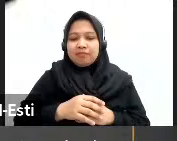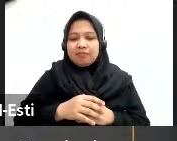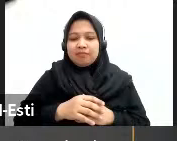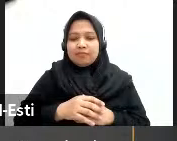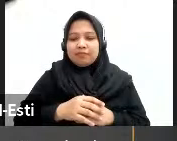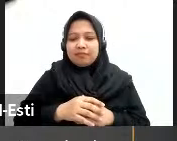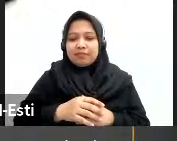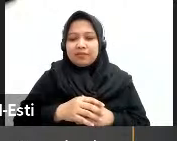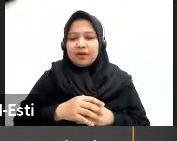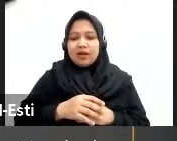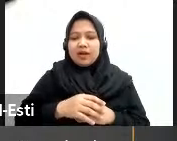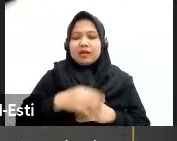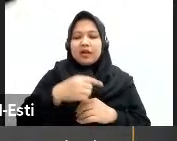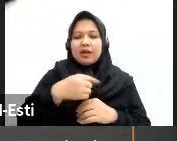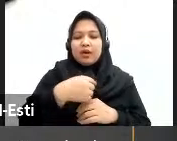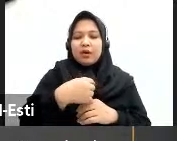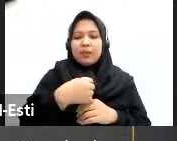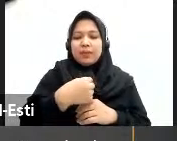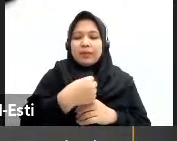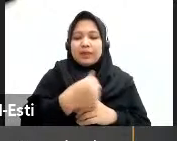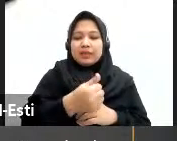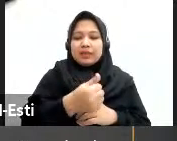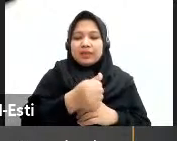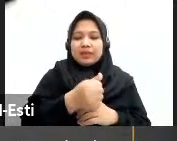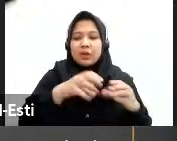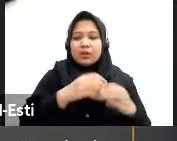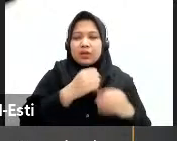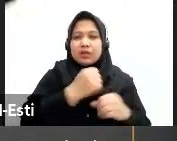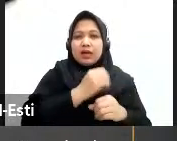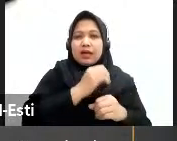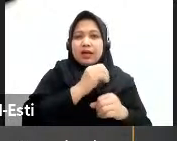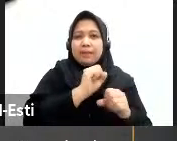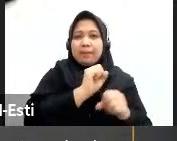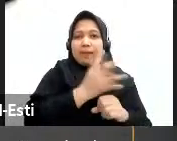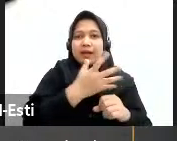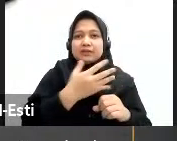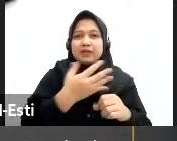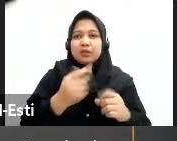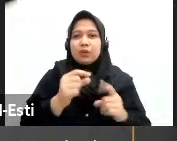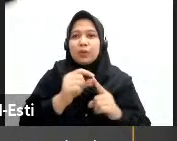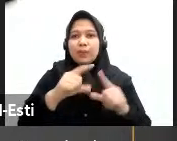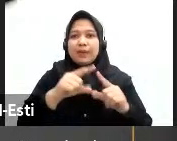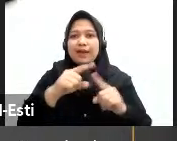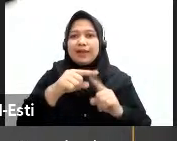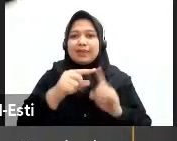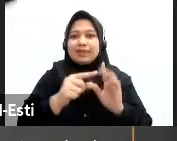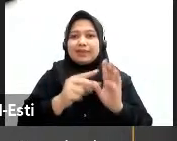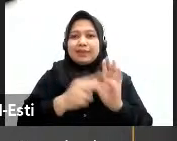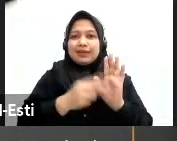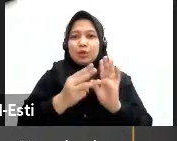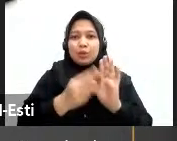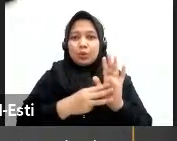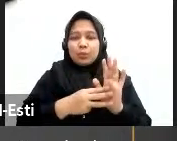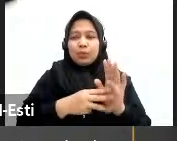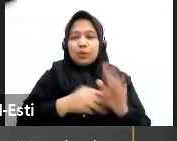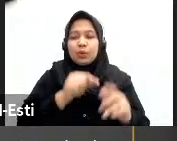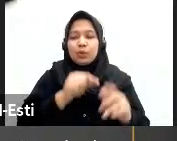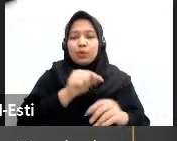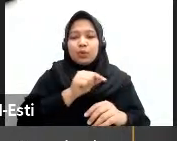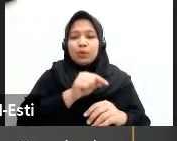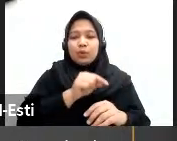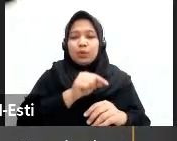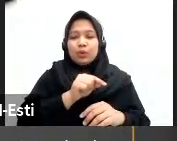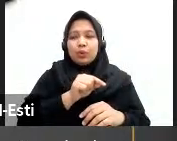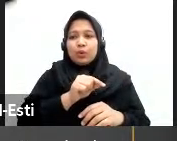pembeli gold ataupun platinum maka kemudian apa namanya apa dijadikan Adi